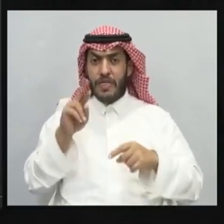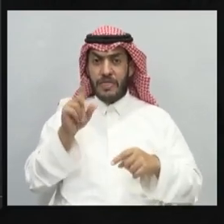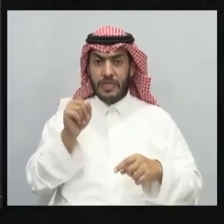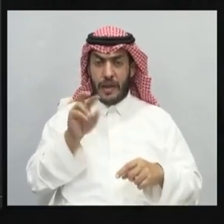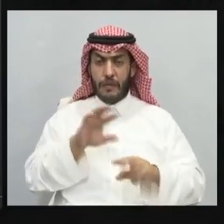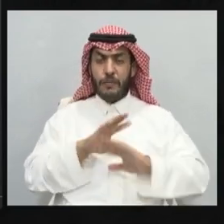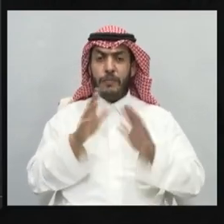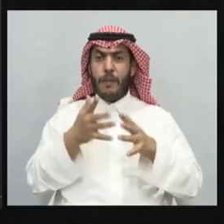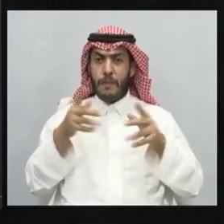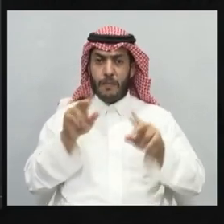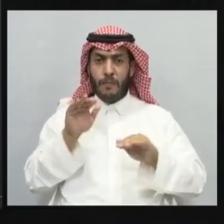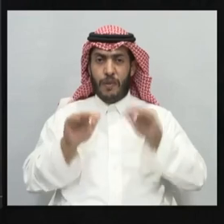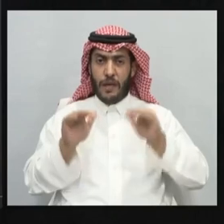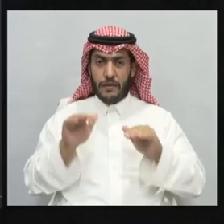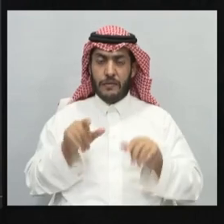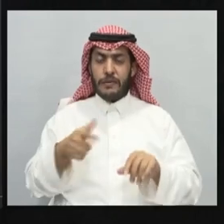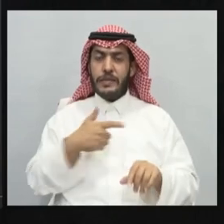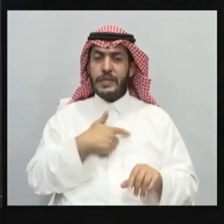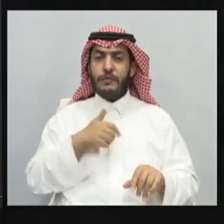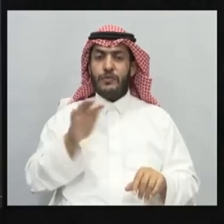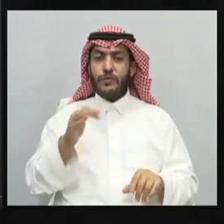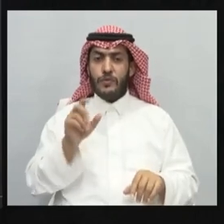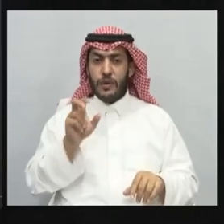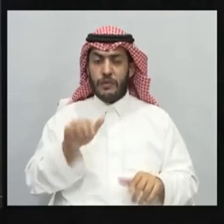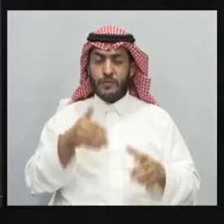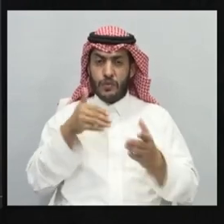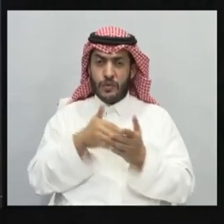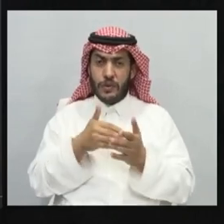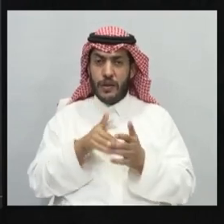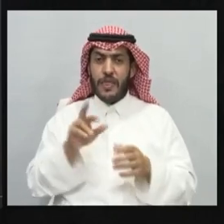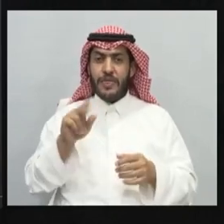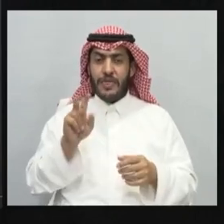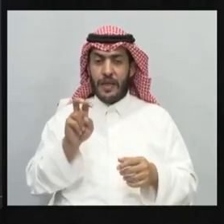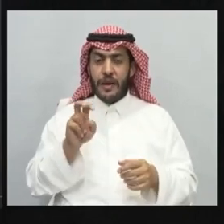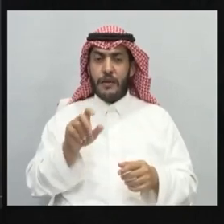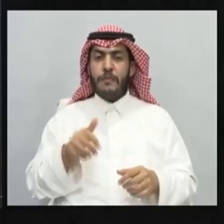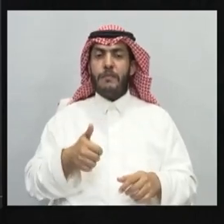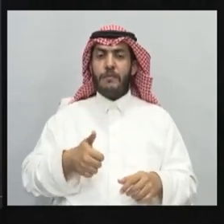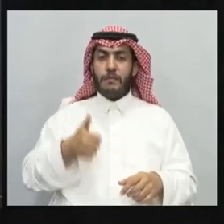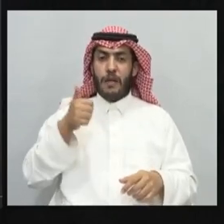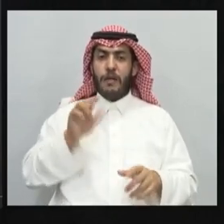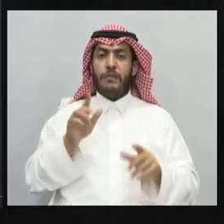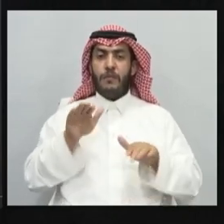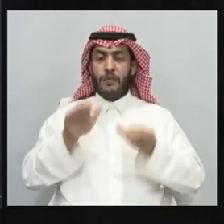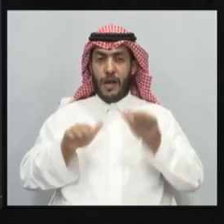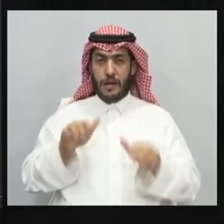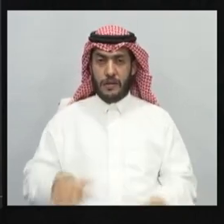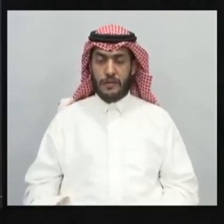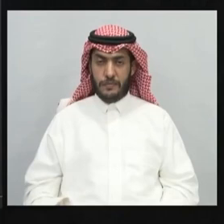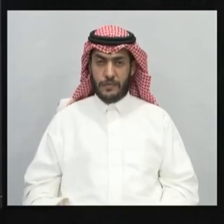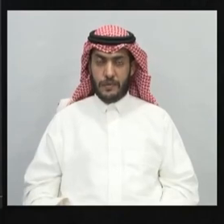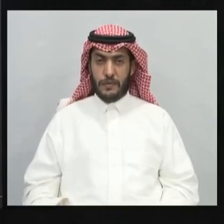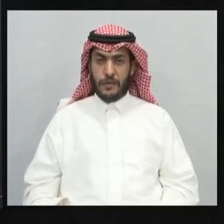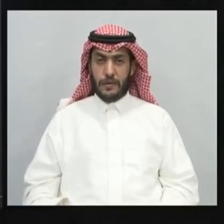بكلها متعادله معناته انه في شيء جوات هذه الذره يجعل الذره متعادله